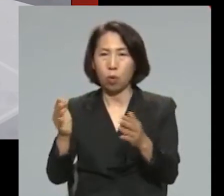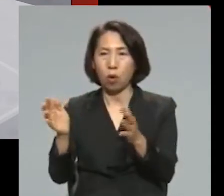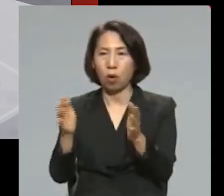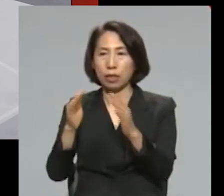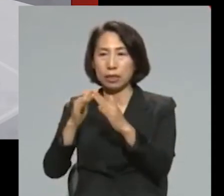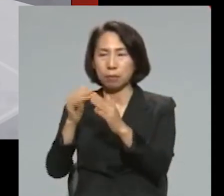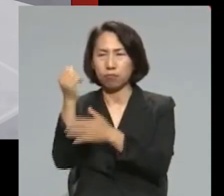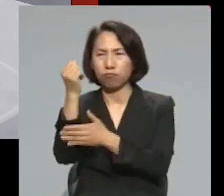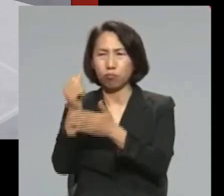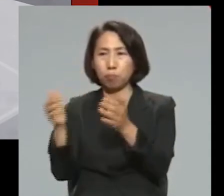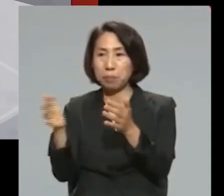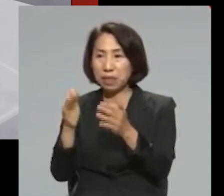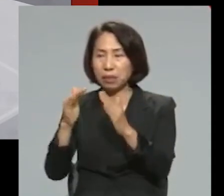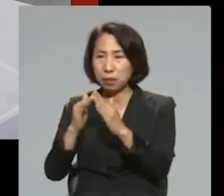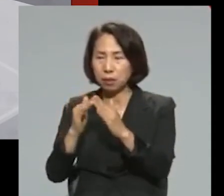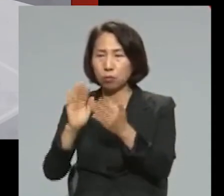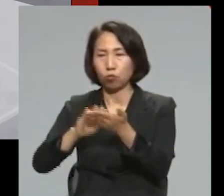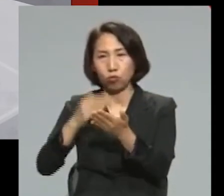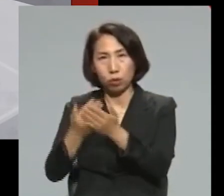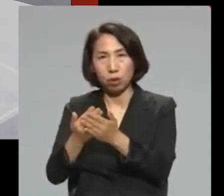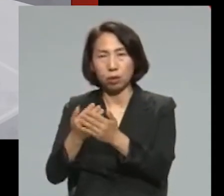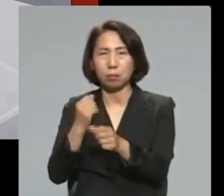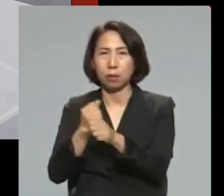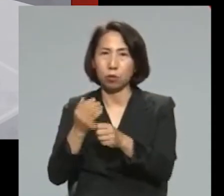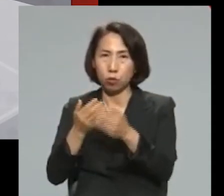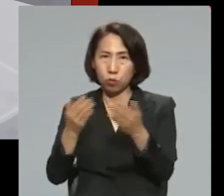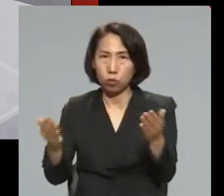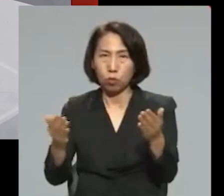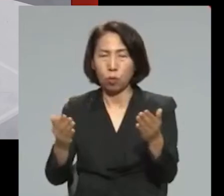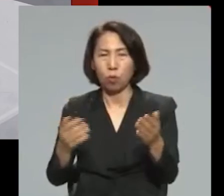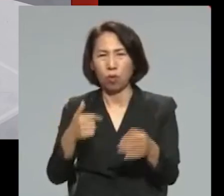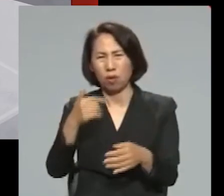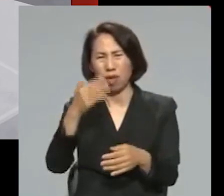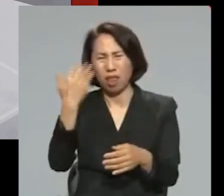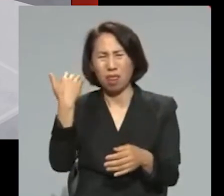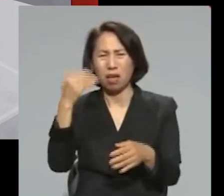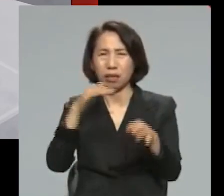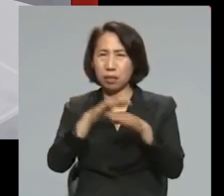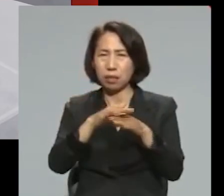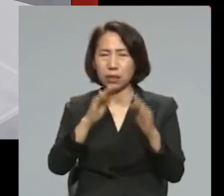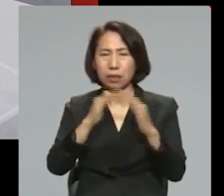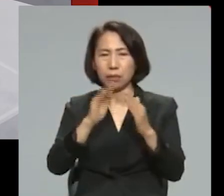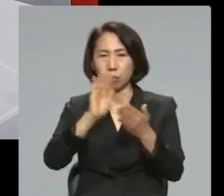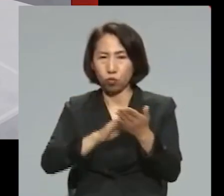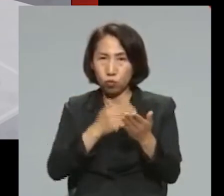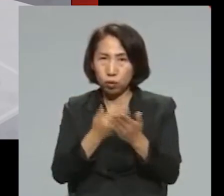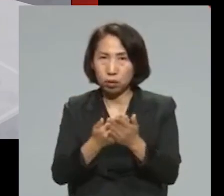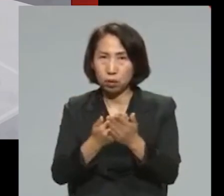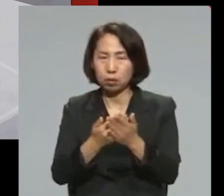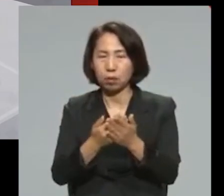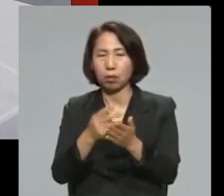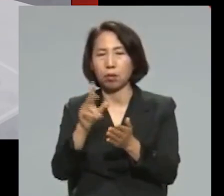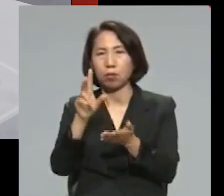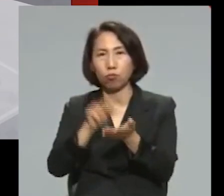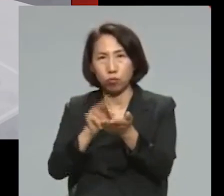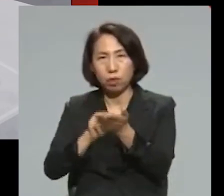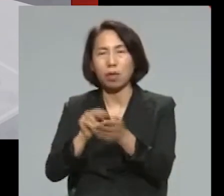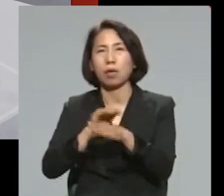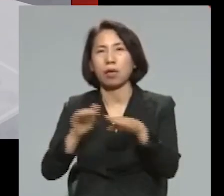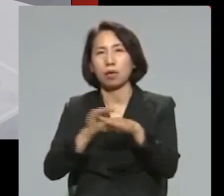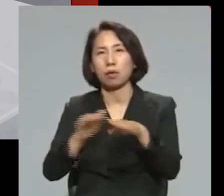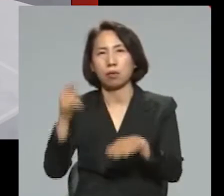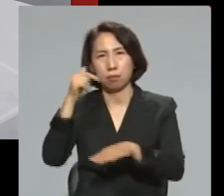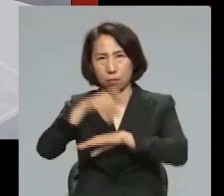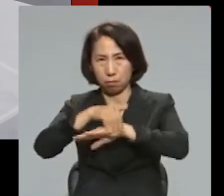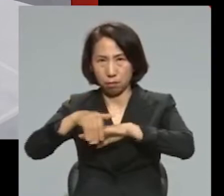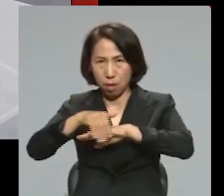확대, 농촌 주택 개량 등으로 문제를 선제적으로 대응할 계획입니다.